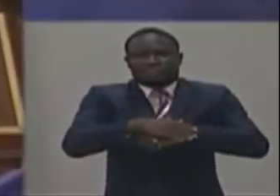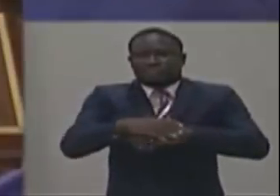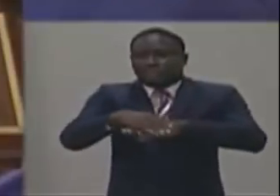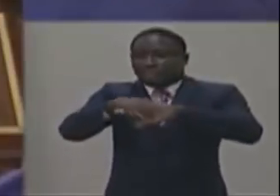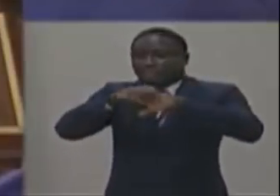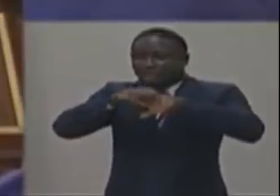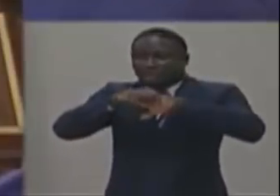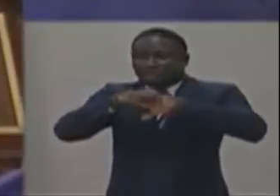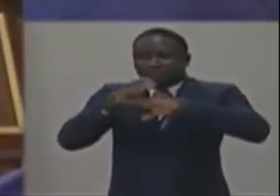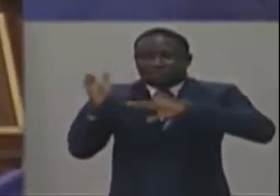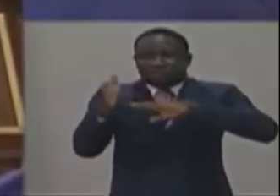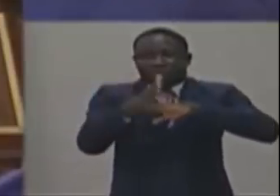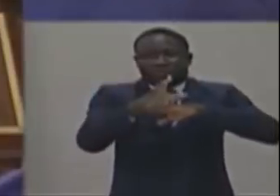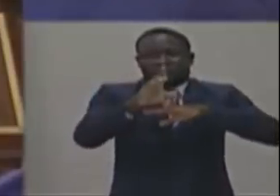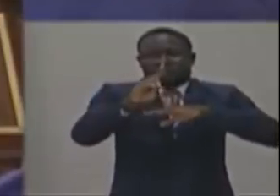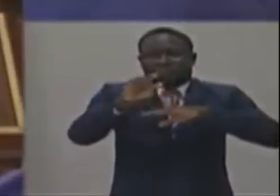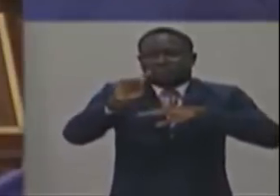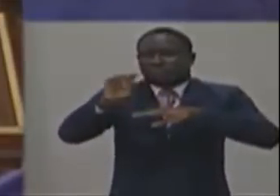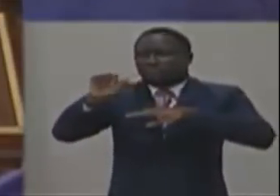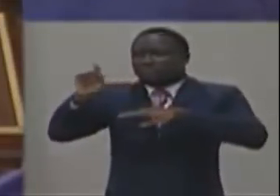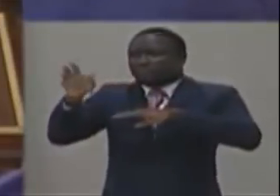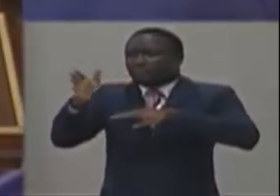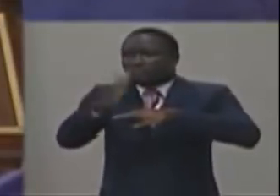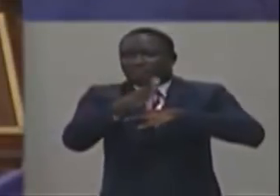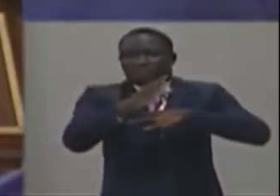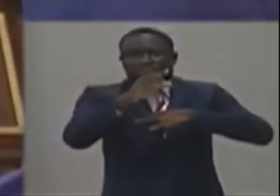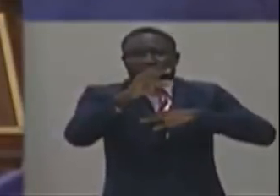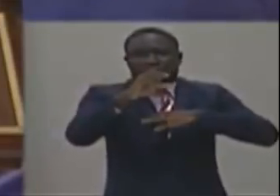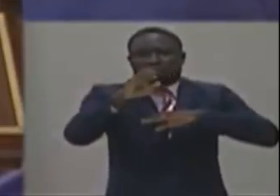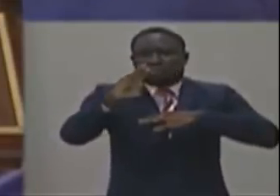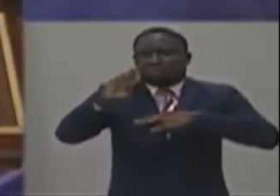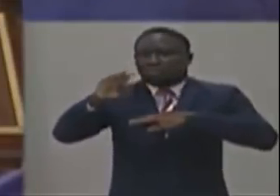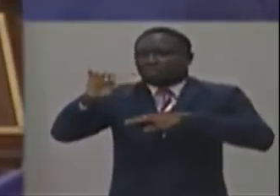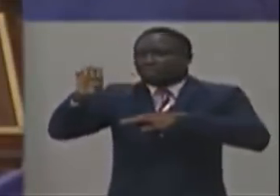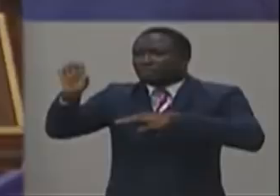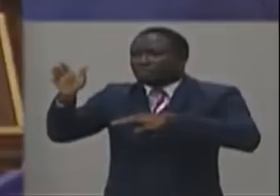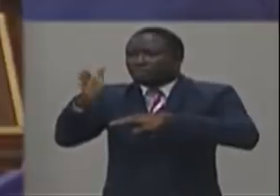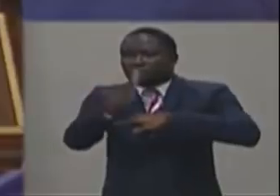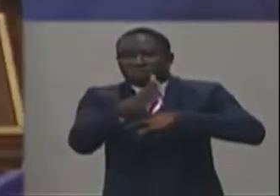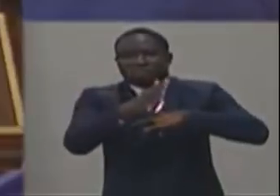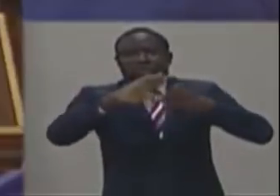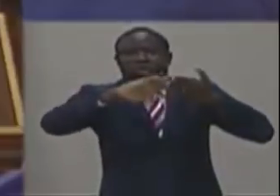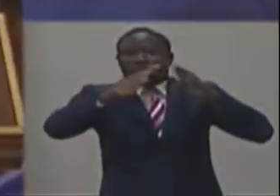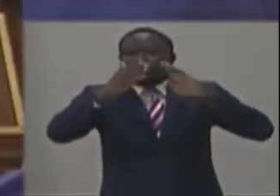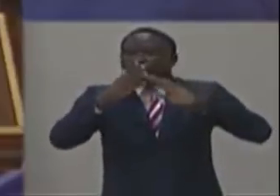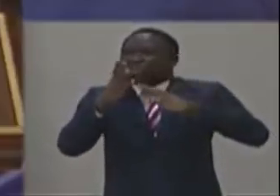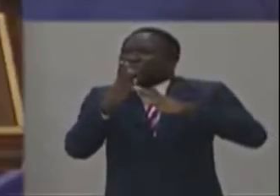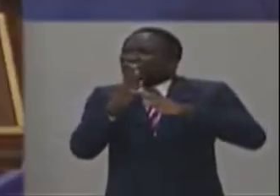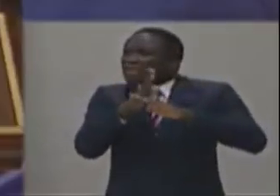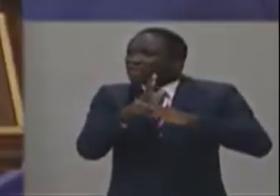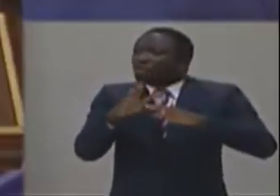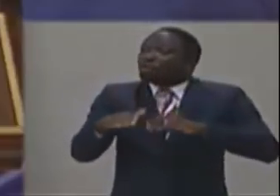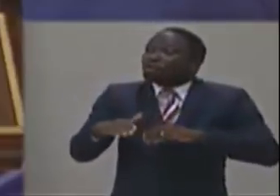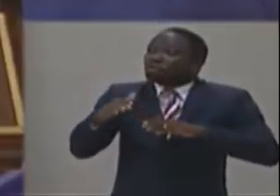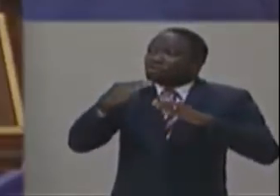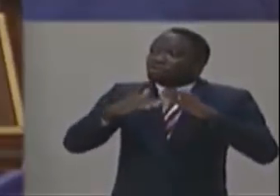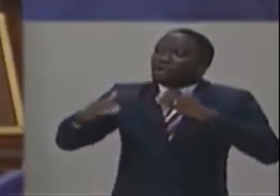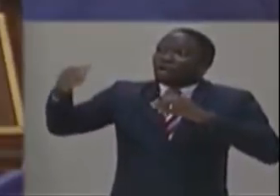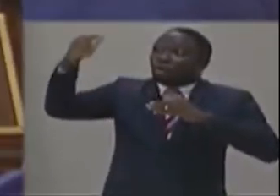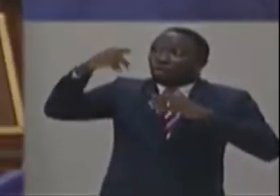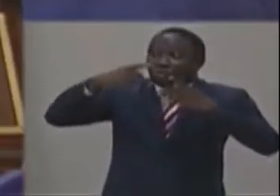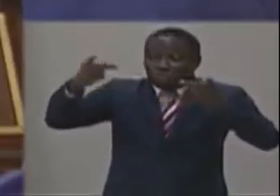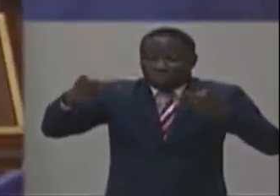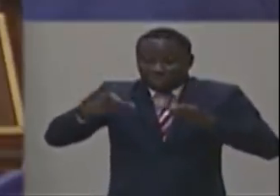les Anglais, pleine d'Aquin, pleine Gomier, pleine Baconois, zone agricole dans le haut plateau et